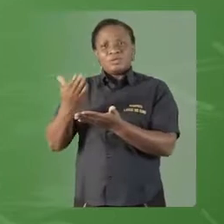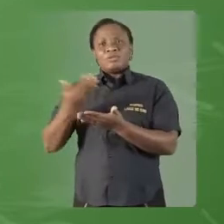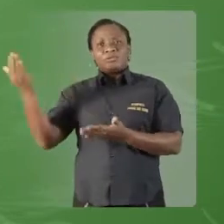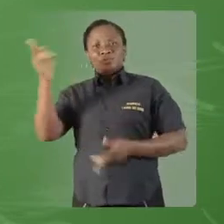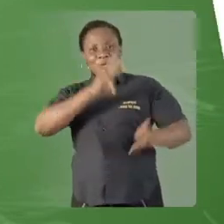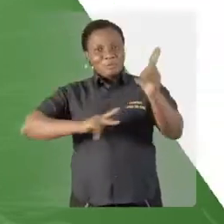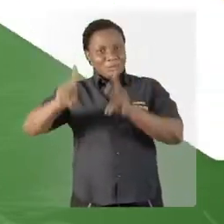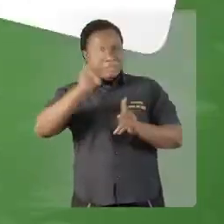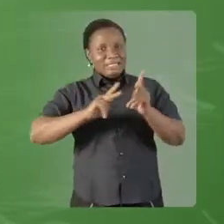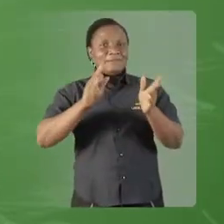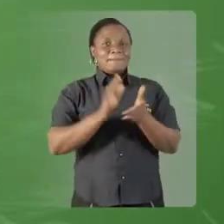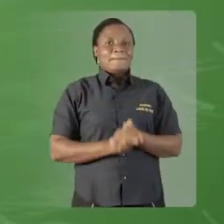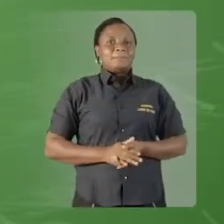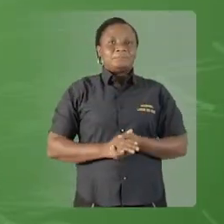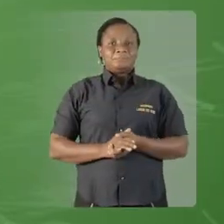biens publics.